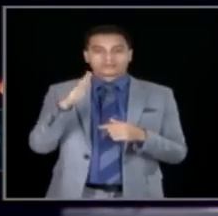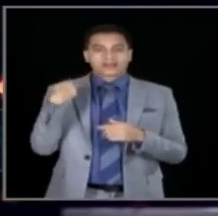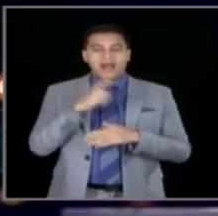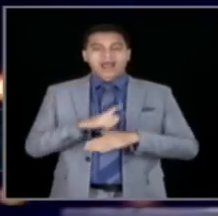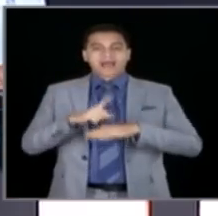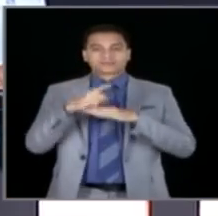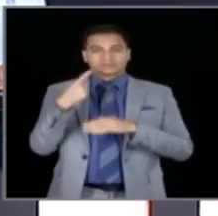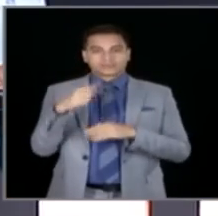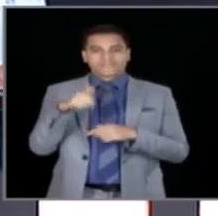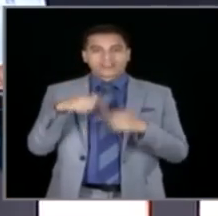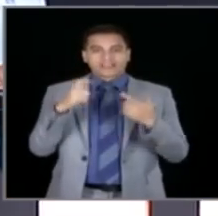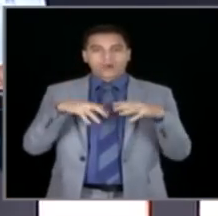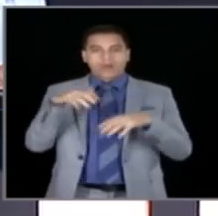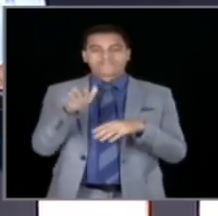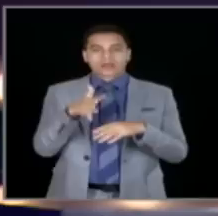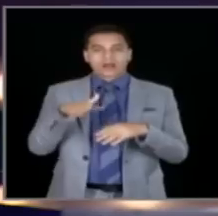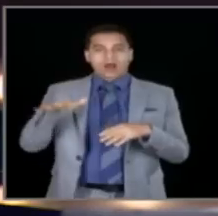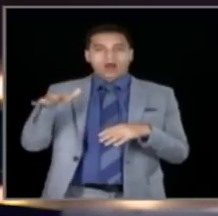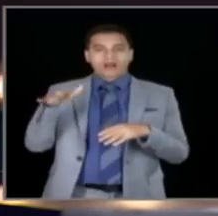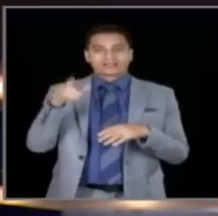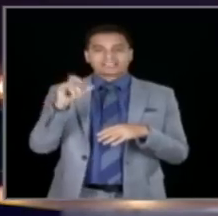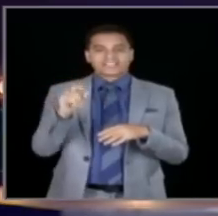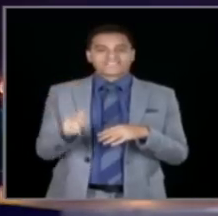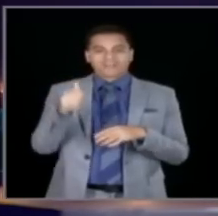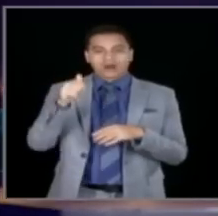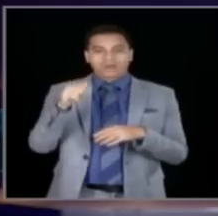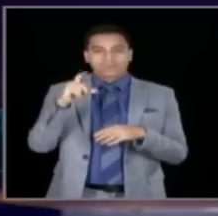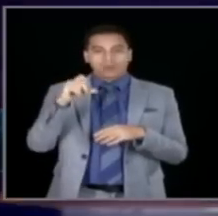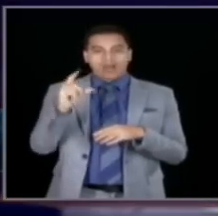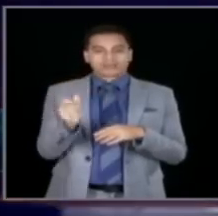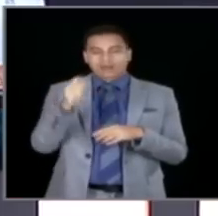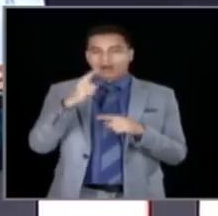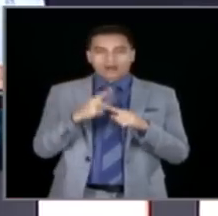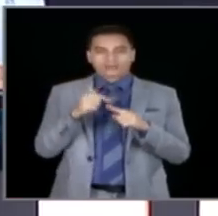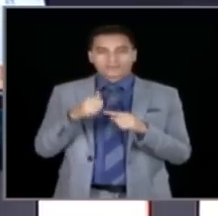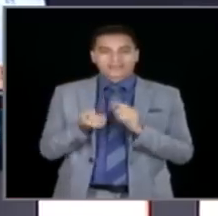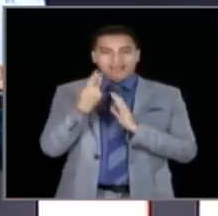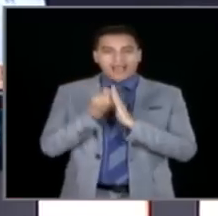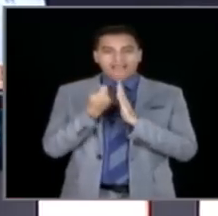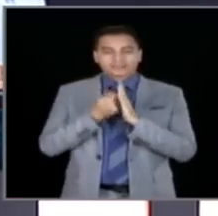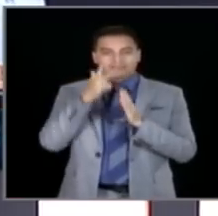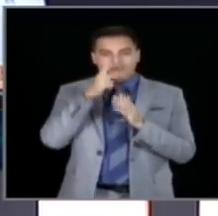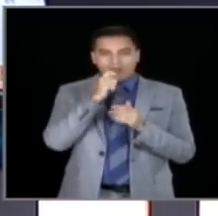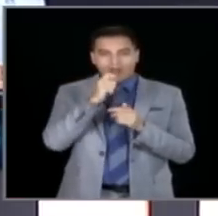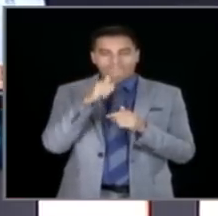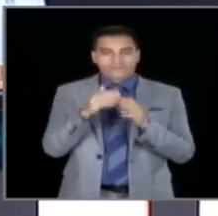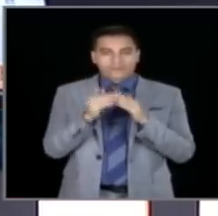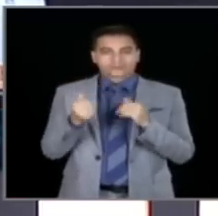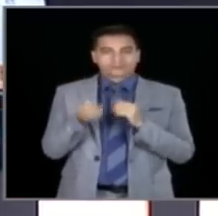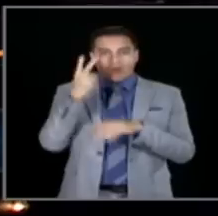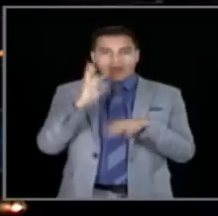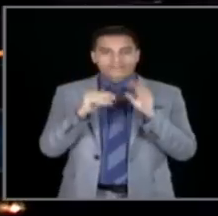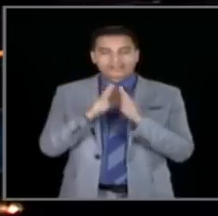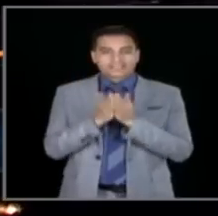صح. في أي دولة يقع نهر نيفا؟ بولندا. غلط. من هو الكاتب والصحفي المصري المعاصر مؤلف